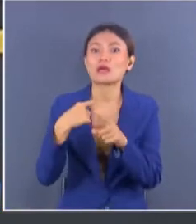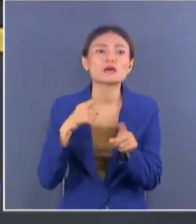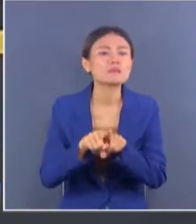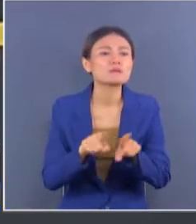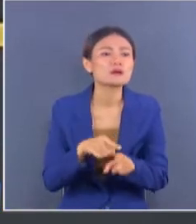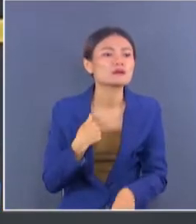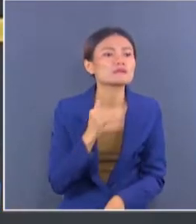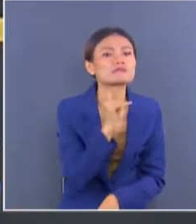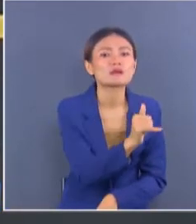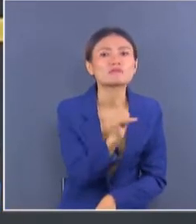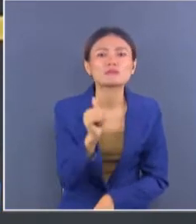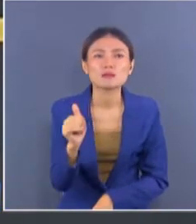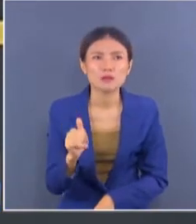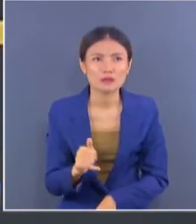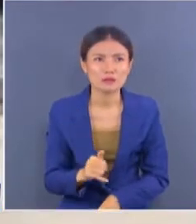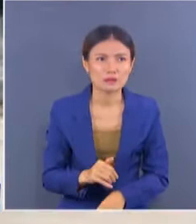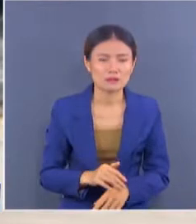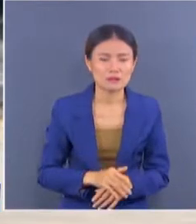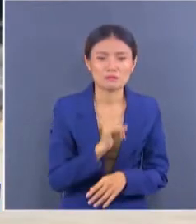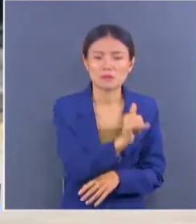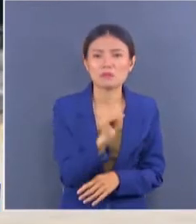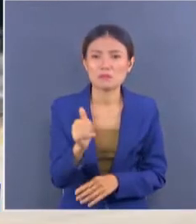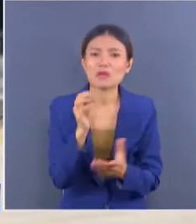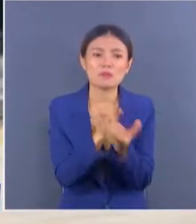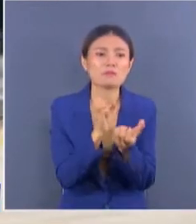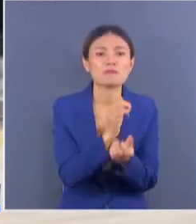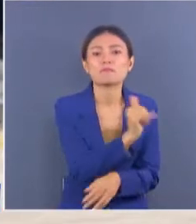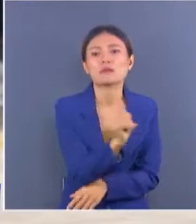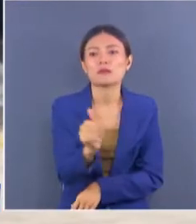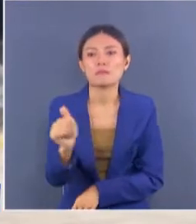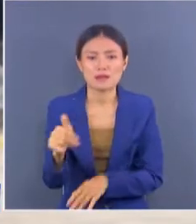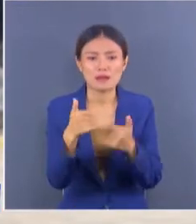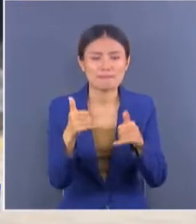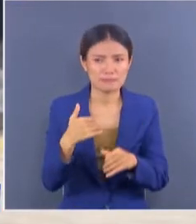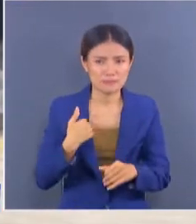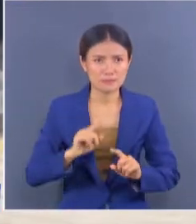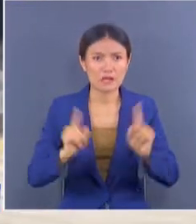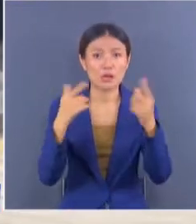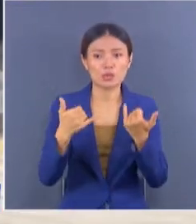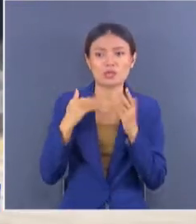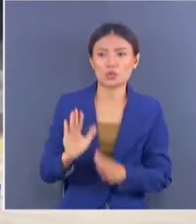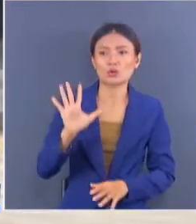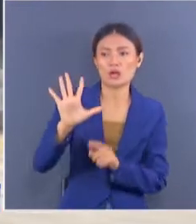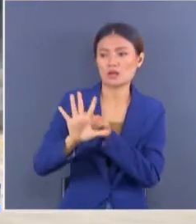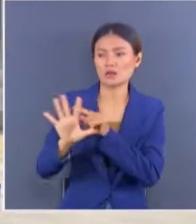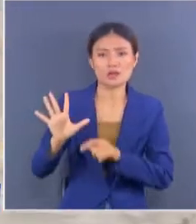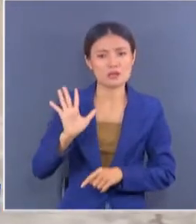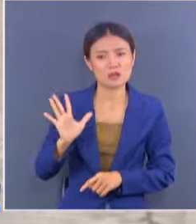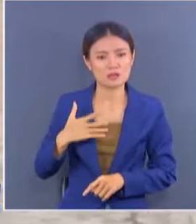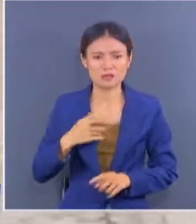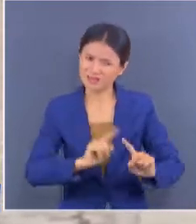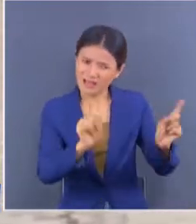าล เมื่อวานนี้เพิ่งนำเสนอไปเอง ที่ออกมาให้ข้อมูลก่อนหน้านี ้ ทีนี้เนี่ยกลุ่มเซียนพนันเขายืนยันบอกว่